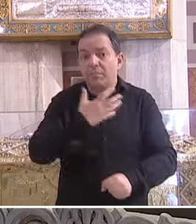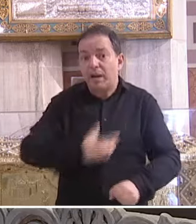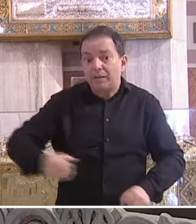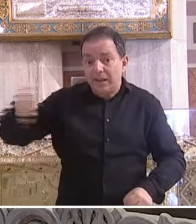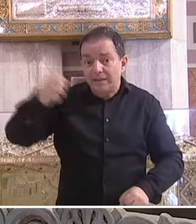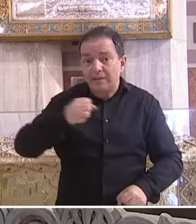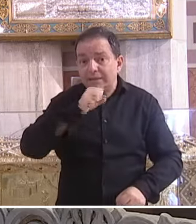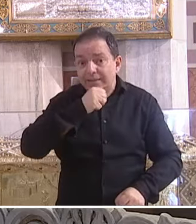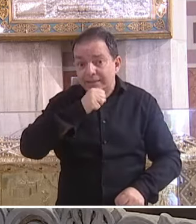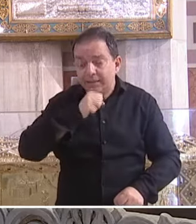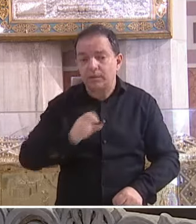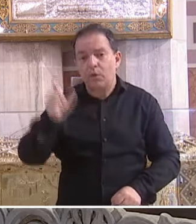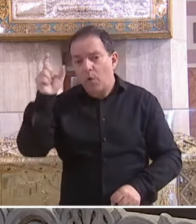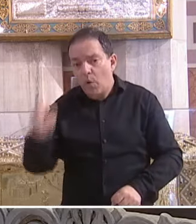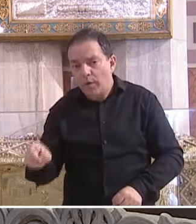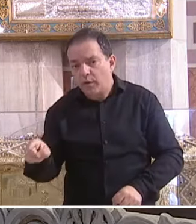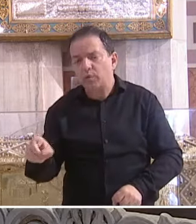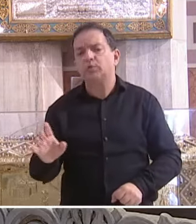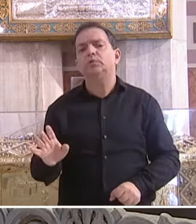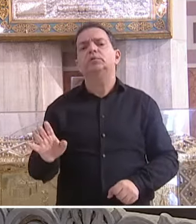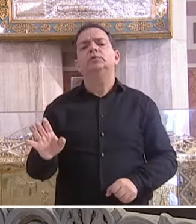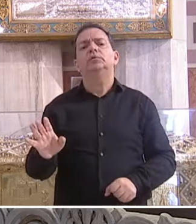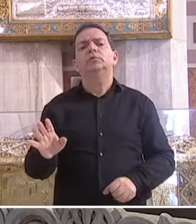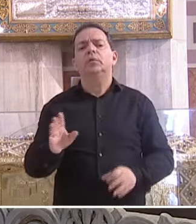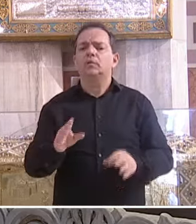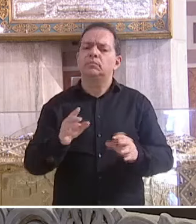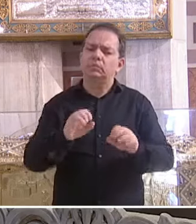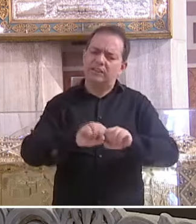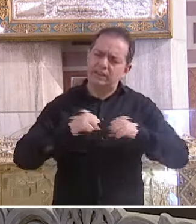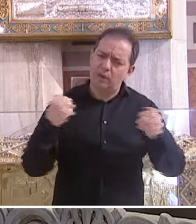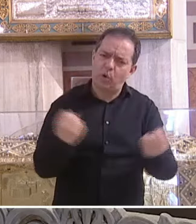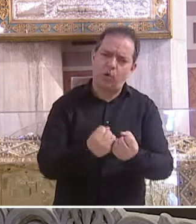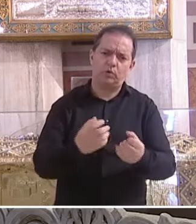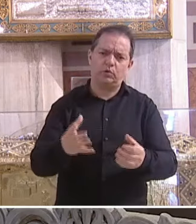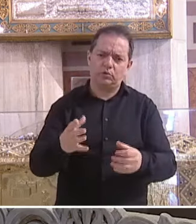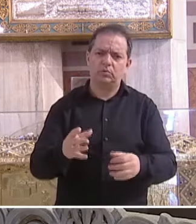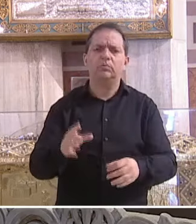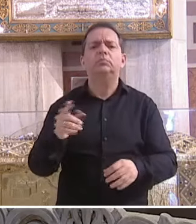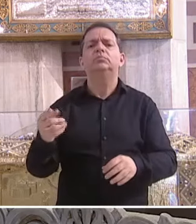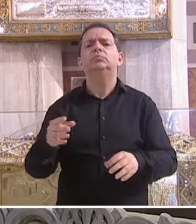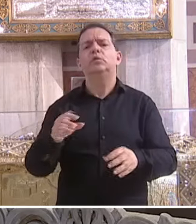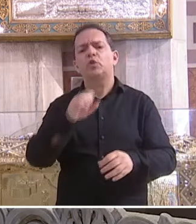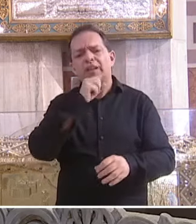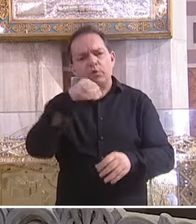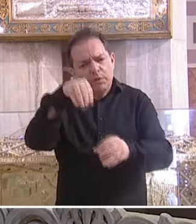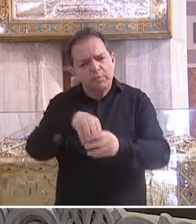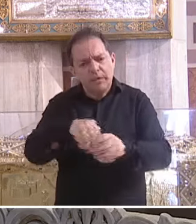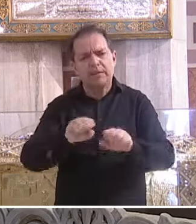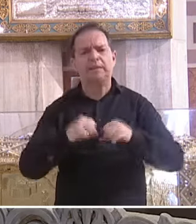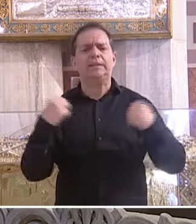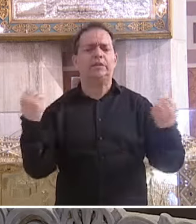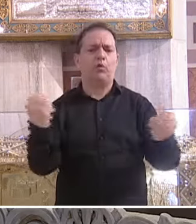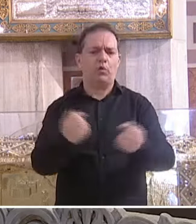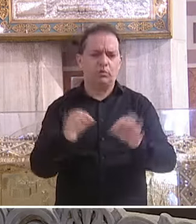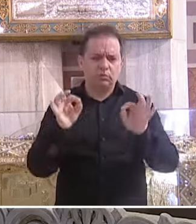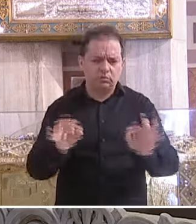ο ίδιος βρισκόταν τότε ως Συνοδικός Μητροπολίτης στην Κωνσταντινούπολη, οι